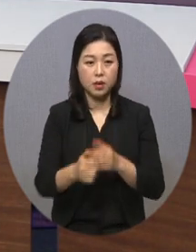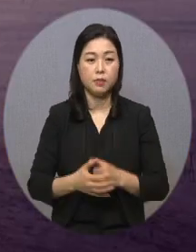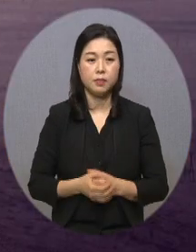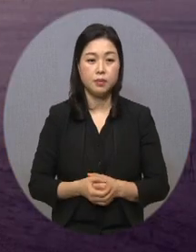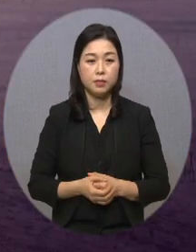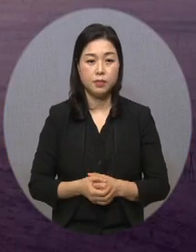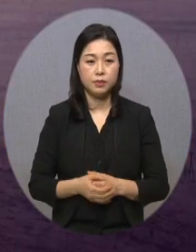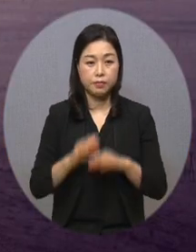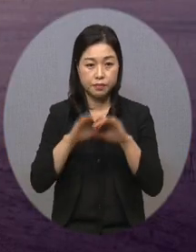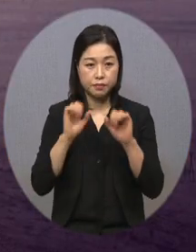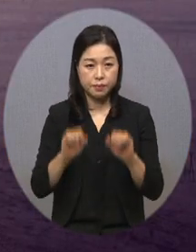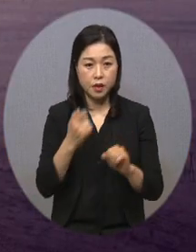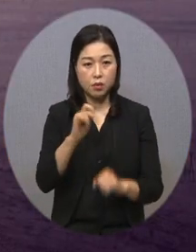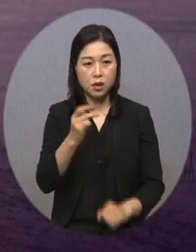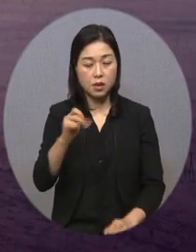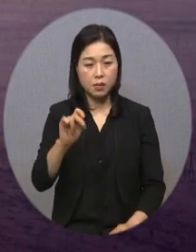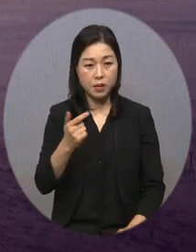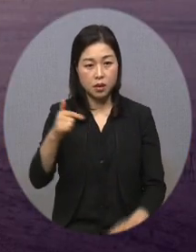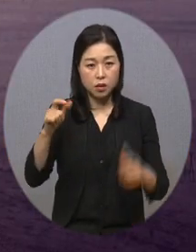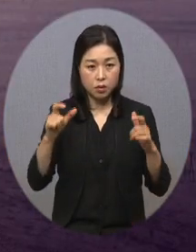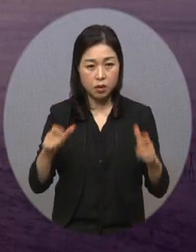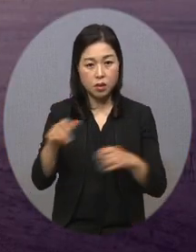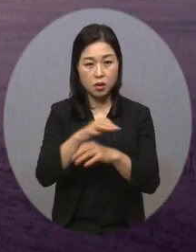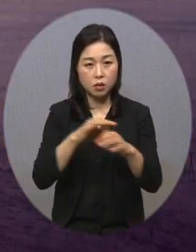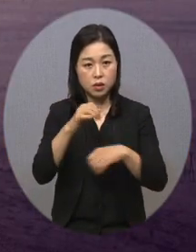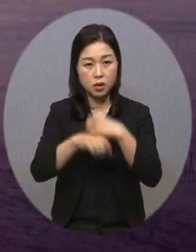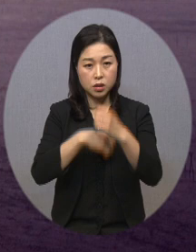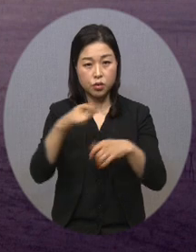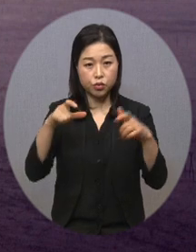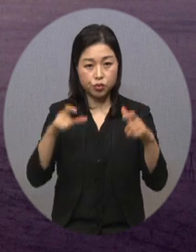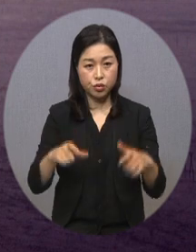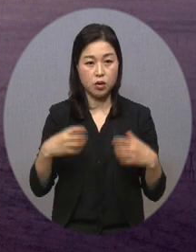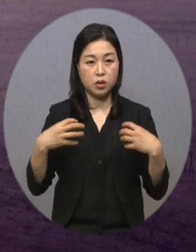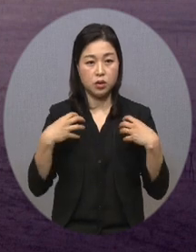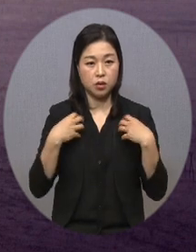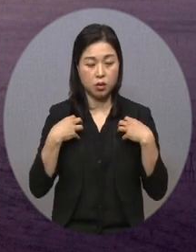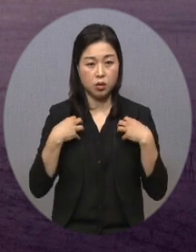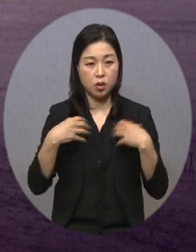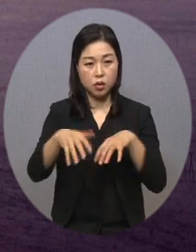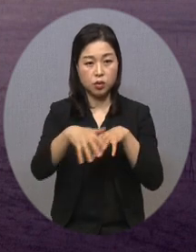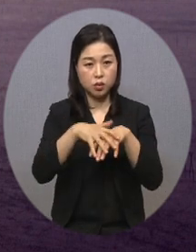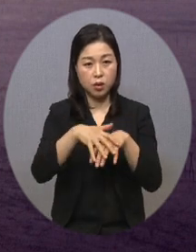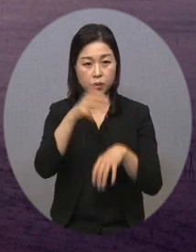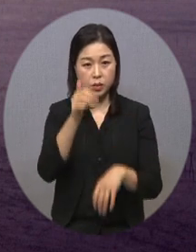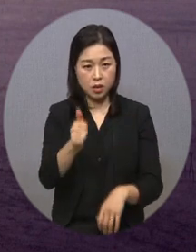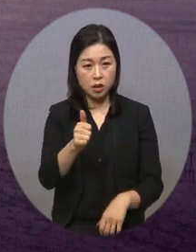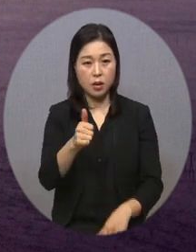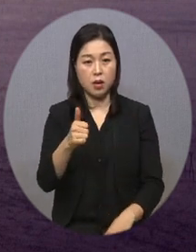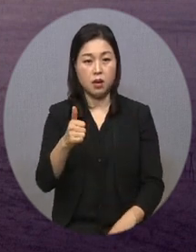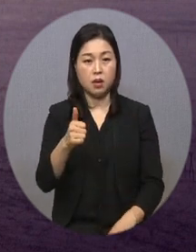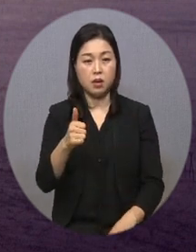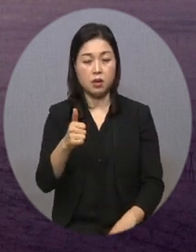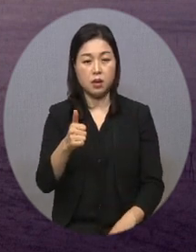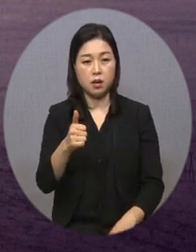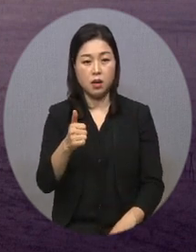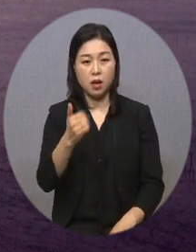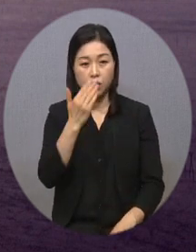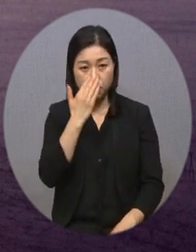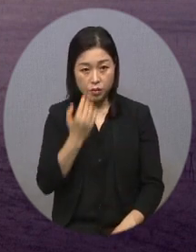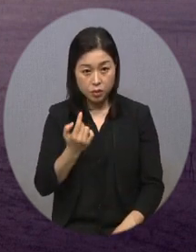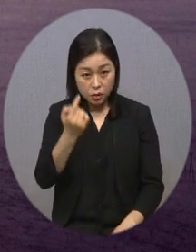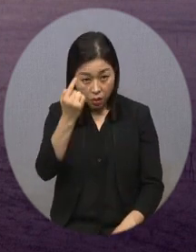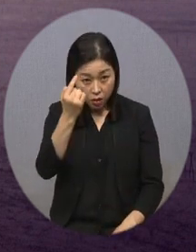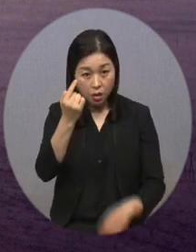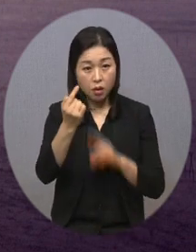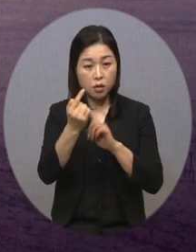네, 안녕하십니까. 광양만권 경제자유구역청 조합의 의장을 맡고 있는 순천 출신 오학은